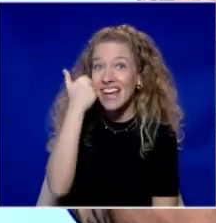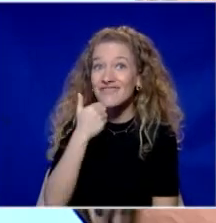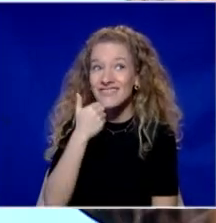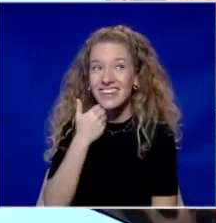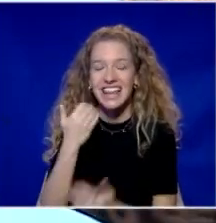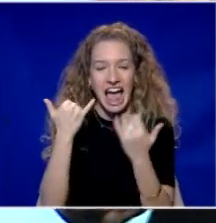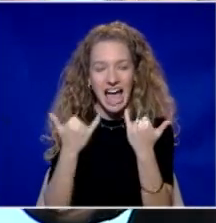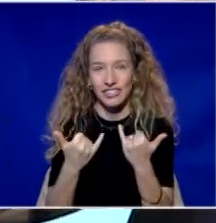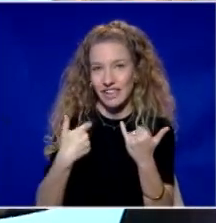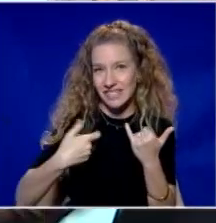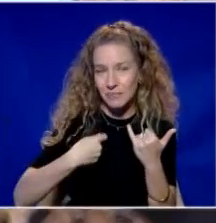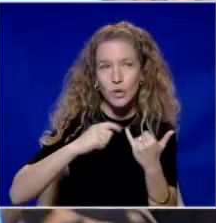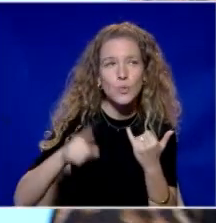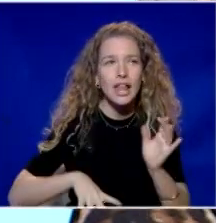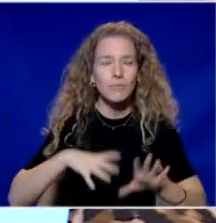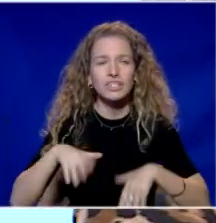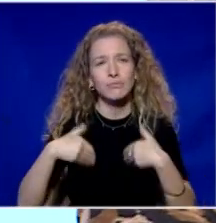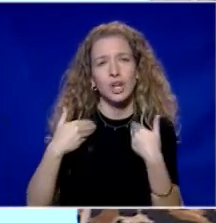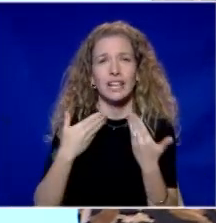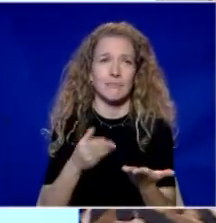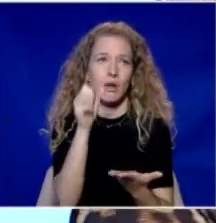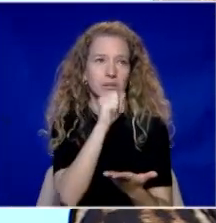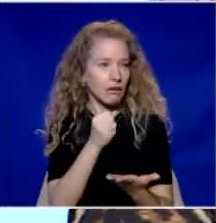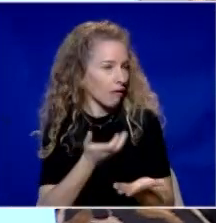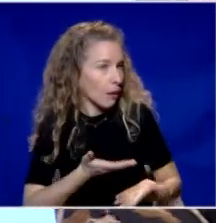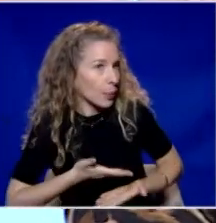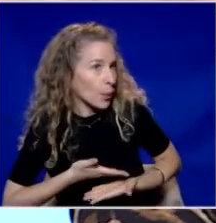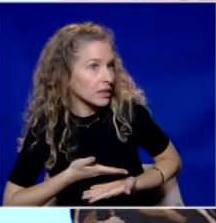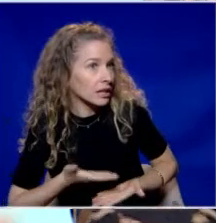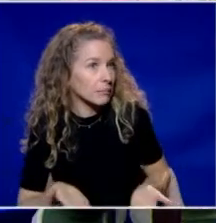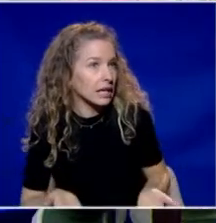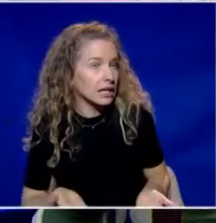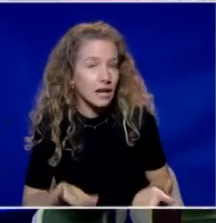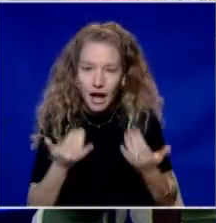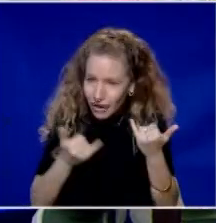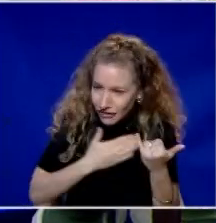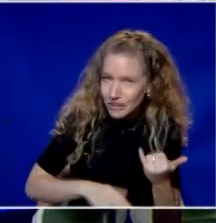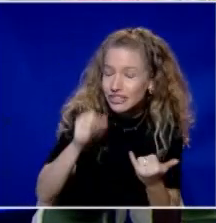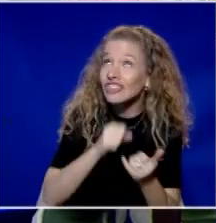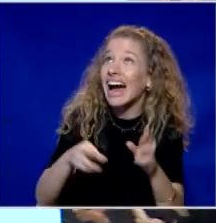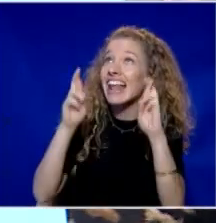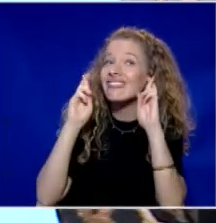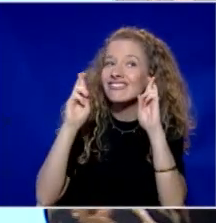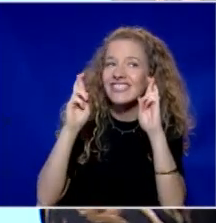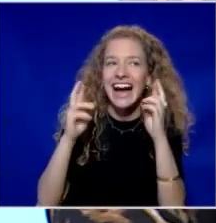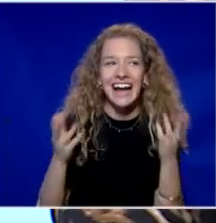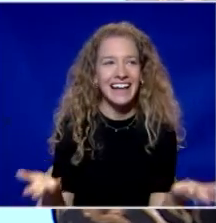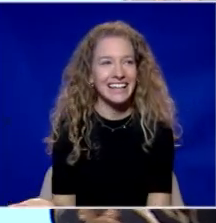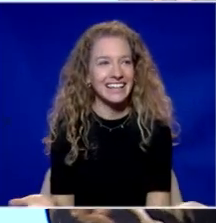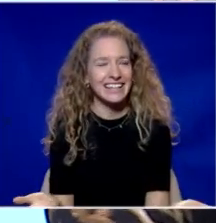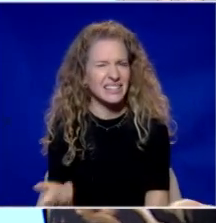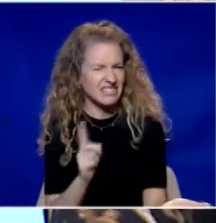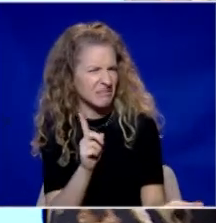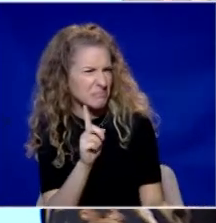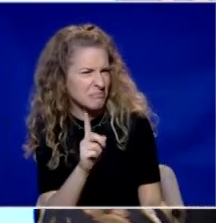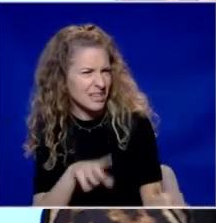לי וסימסו לי שכולם קוצים שלא נתתם לו לשיר. נותנים לי, לא? מה? אני עכשיו רוצה שישיר. מוכן, מוכן. מה, איזה מרים